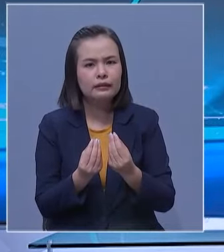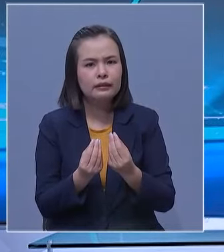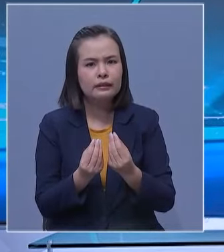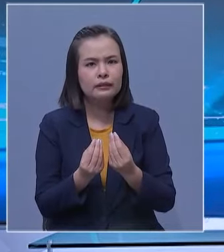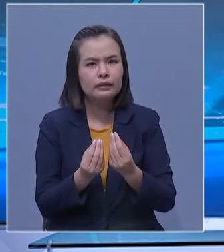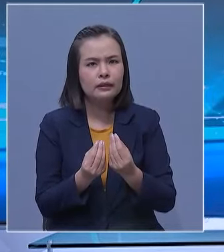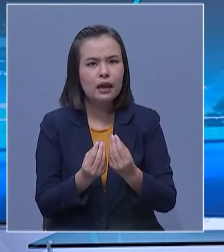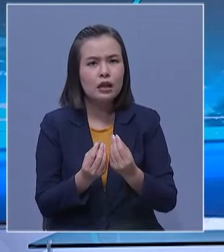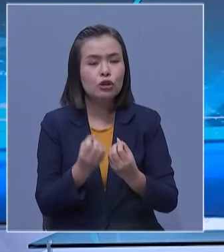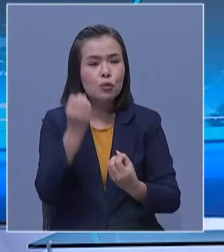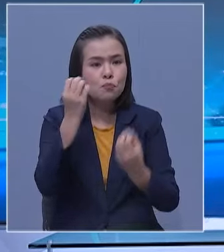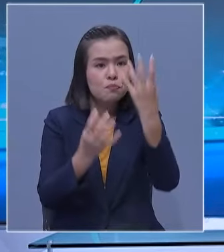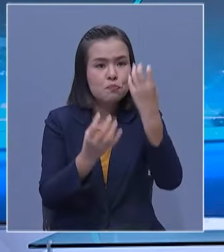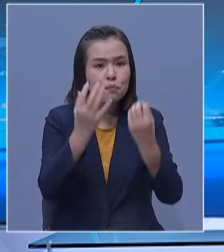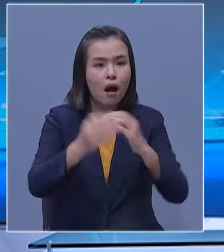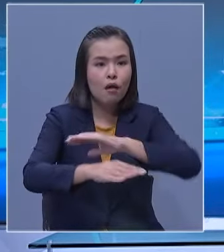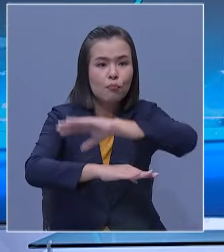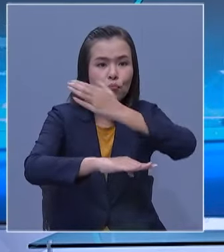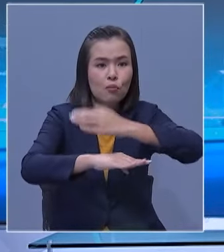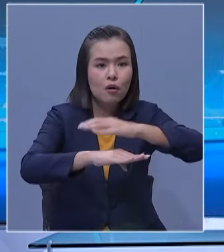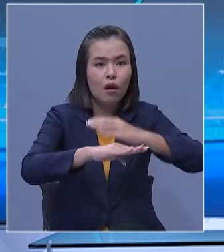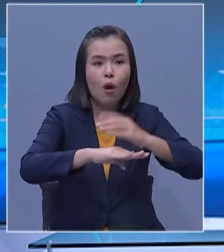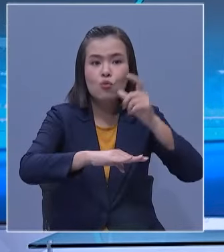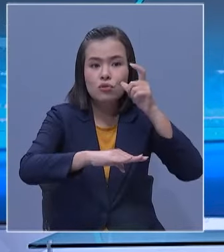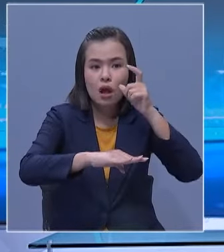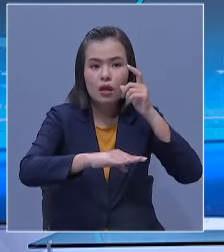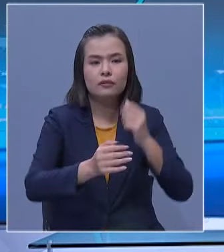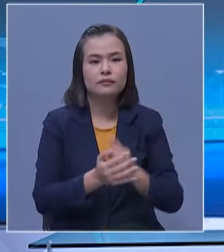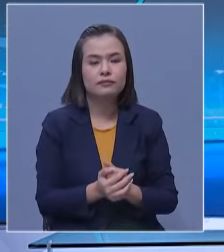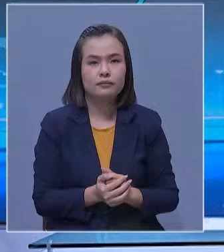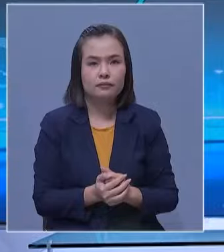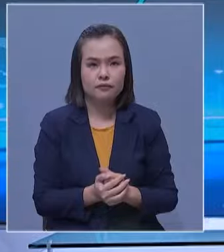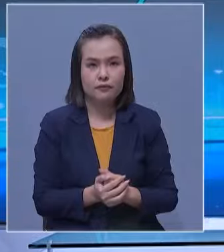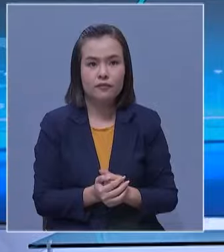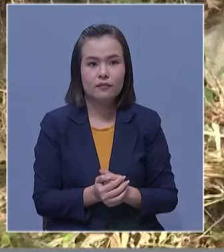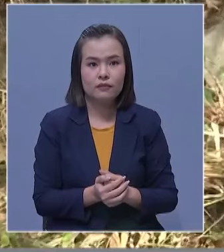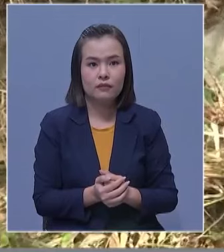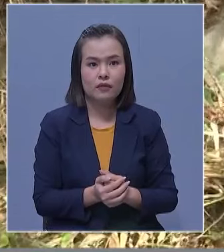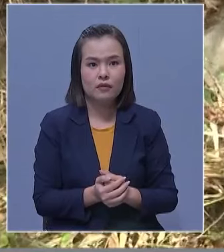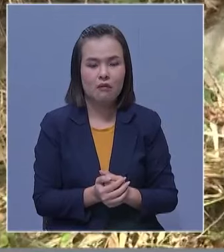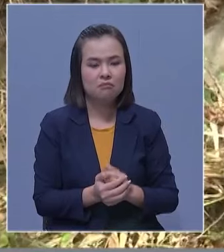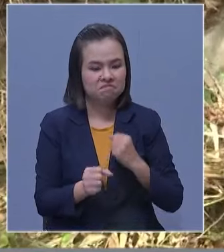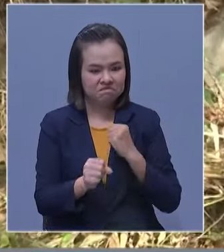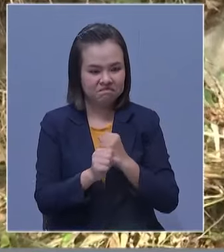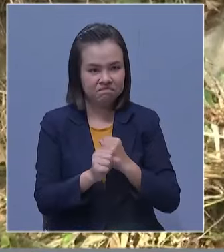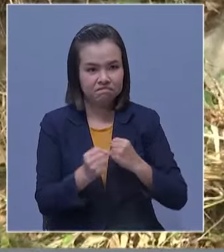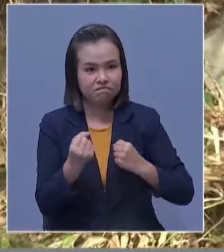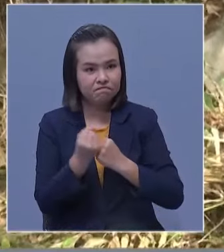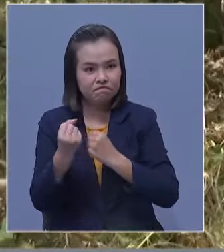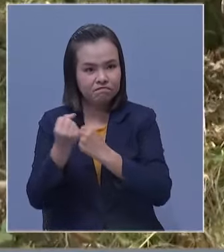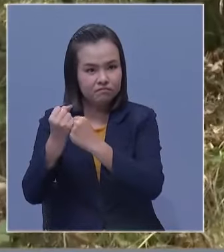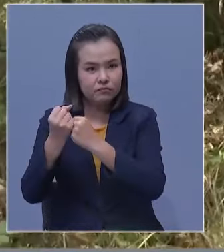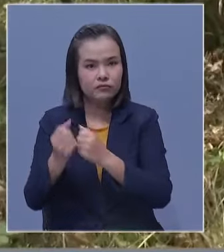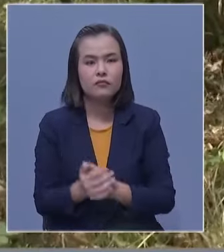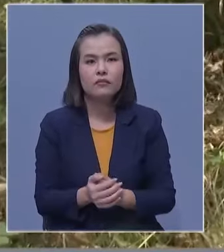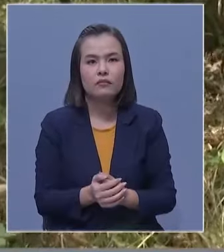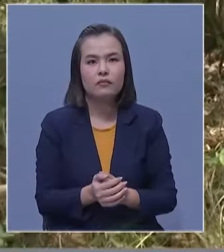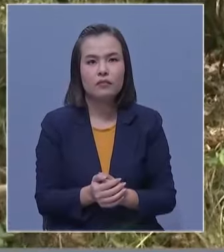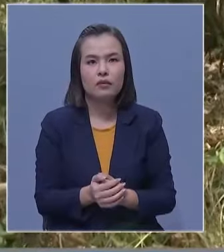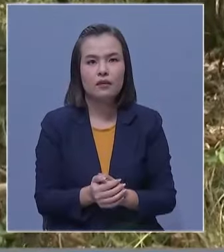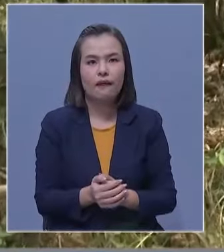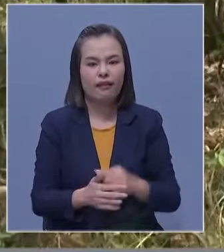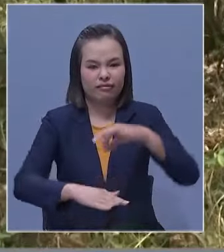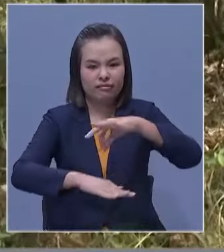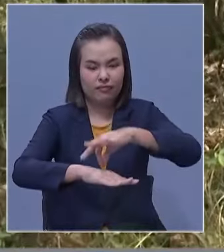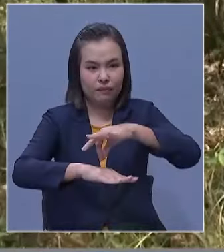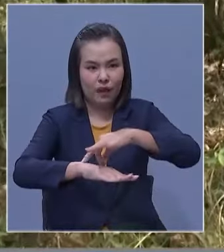อุทยานแห่งชาติเขาใหญ่นะคะอืมเพราะว่าทางด้านของคุณชัยวัฒน์เนี่ยก็เดินหน้าปฏิบัติการถอนหมุดสปกใช่ค่ะ